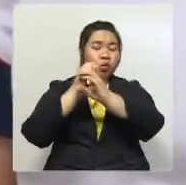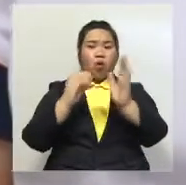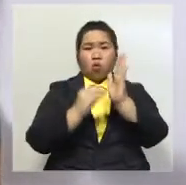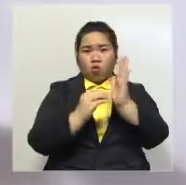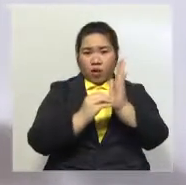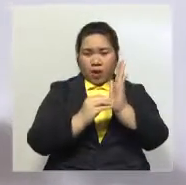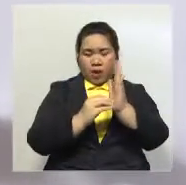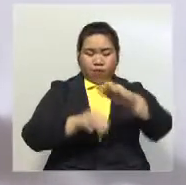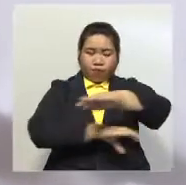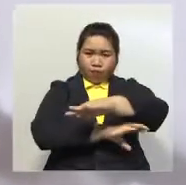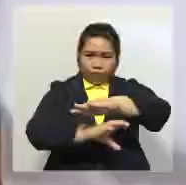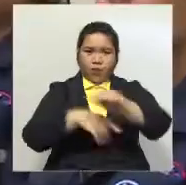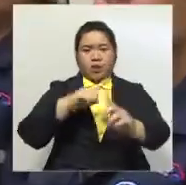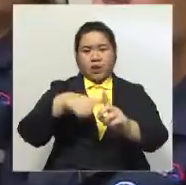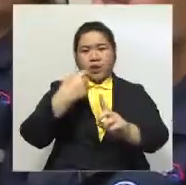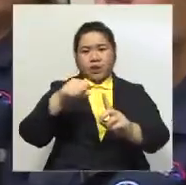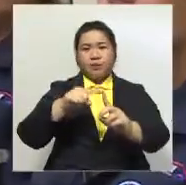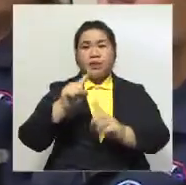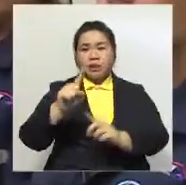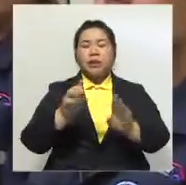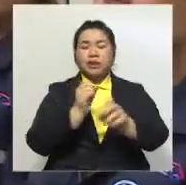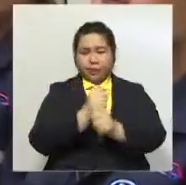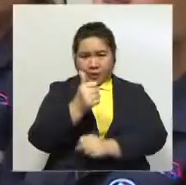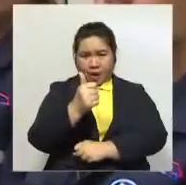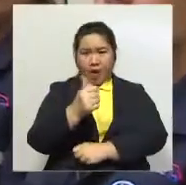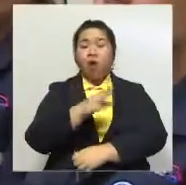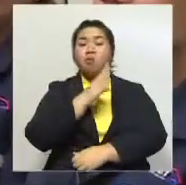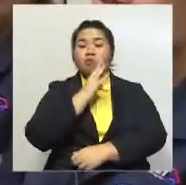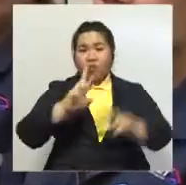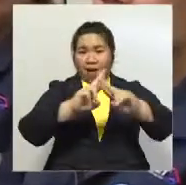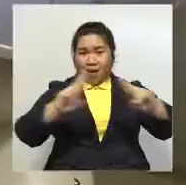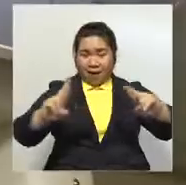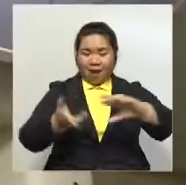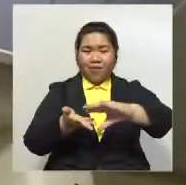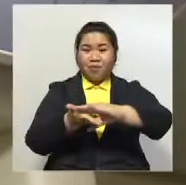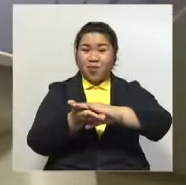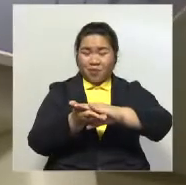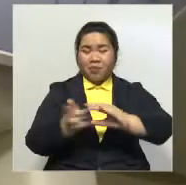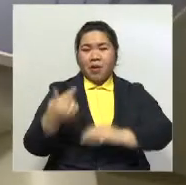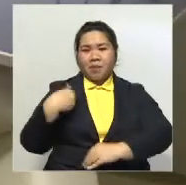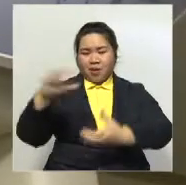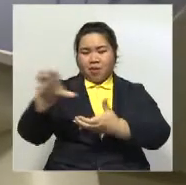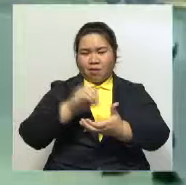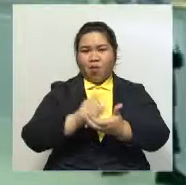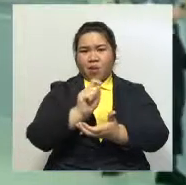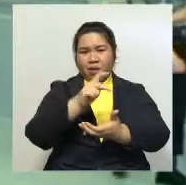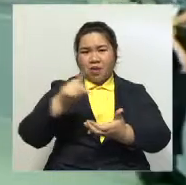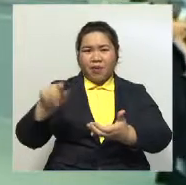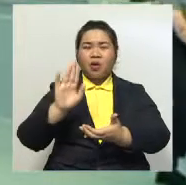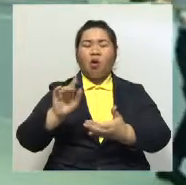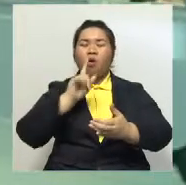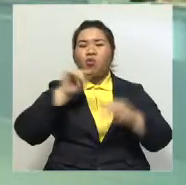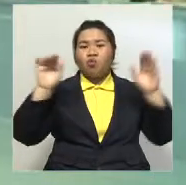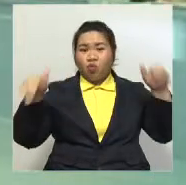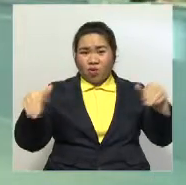ใต้ดินจะใช้ได้ในวันที่1ตุลาคมและเปิดโอกาสให้ร้านค้าที่เข้าร่วมโครงการสามารถใช้แอปพลิเคชันธนาคารกรุงไทย